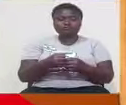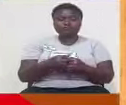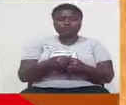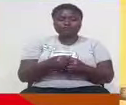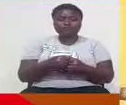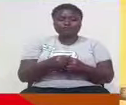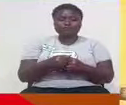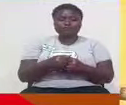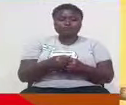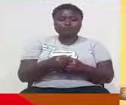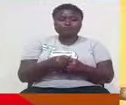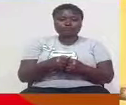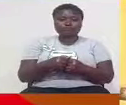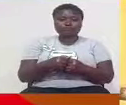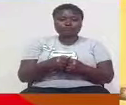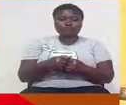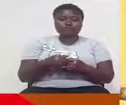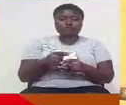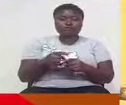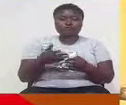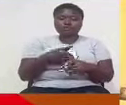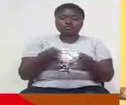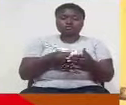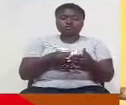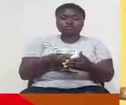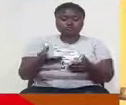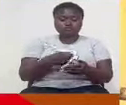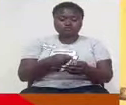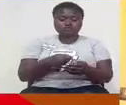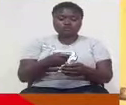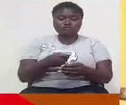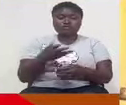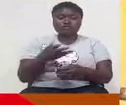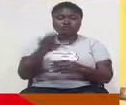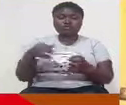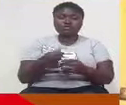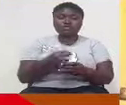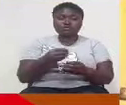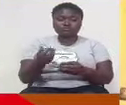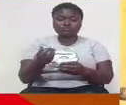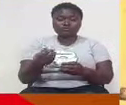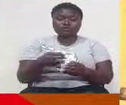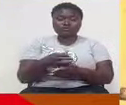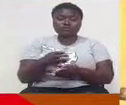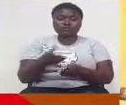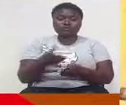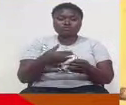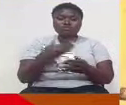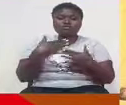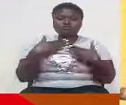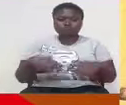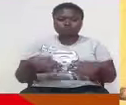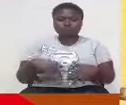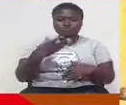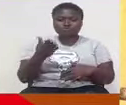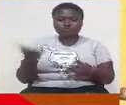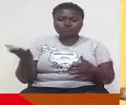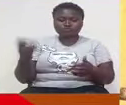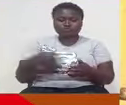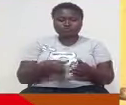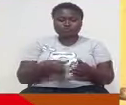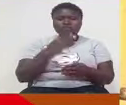itorarere. Alafu viongozi kutoka katika hizo jamii wanafande hawa watu, because ukiangalia kwamba hawa jamii wanapata constant supply ya